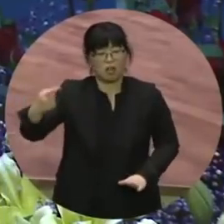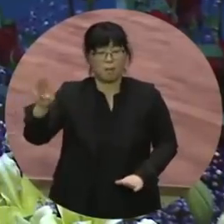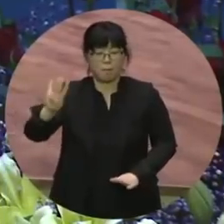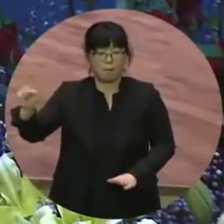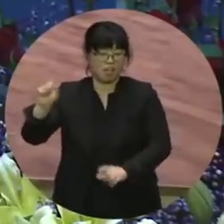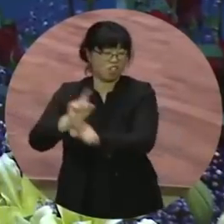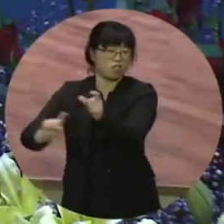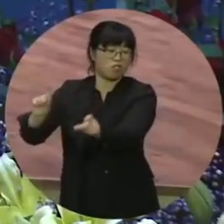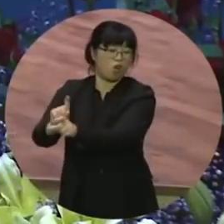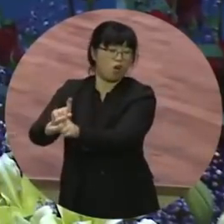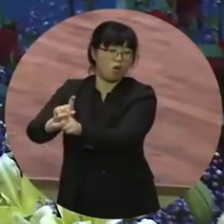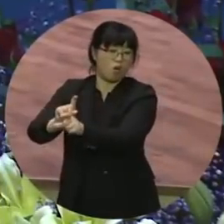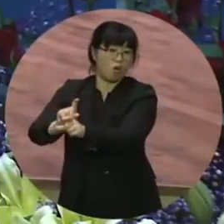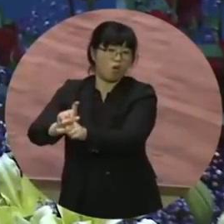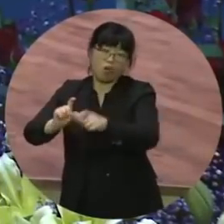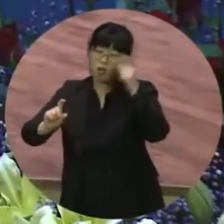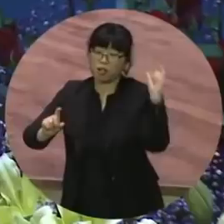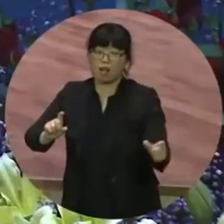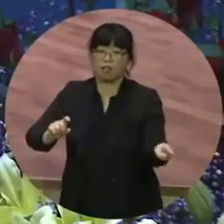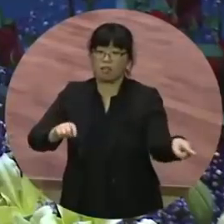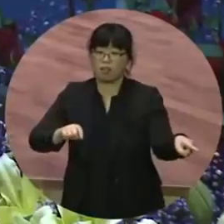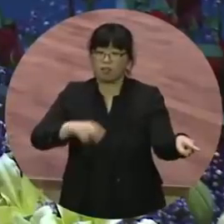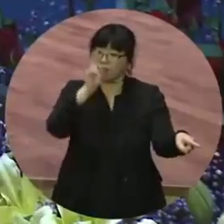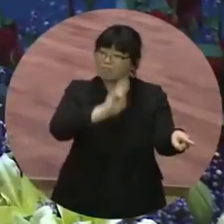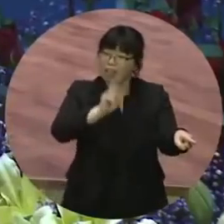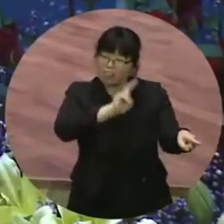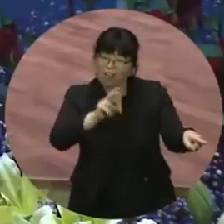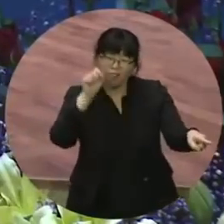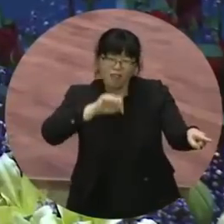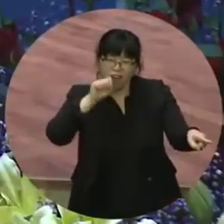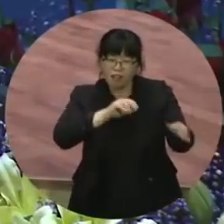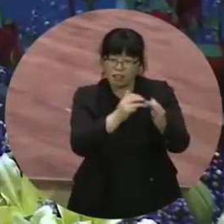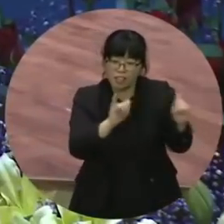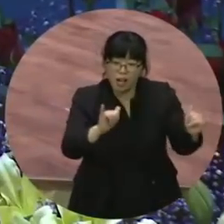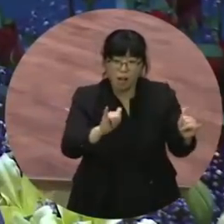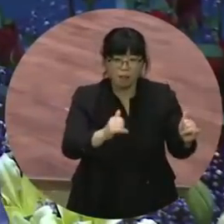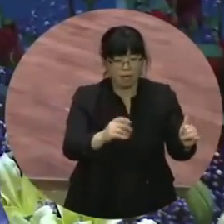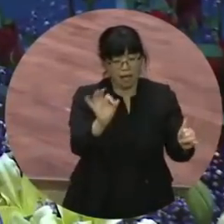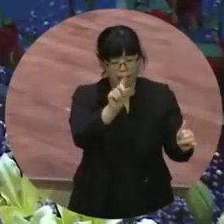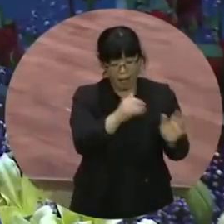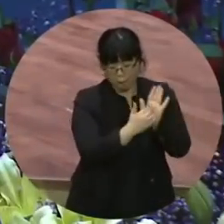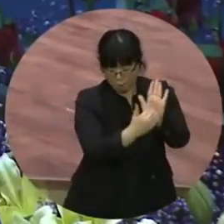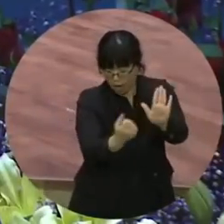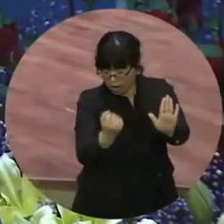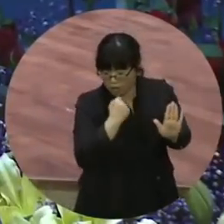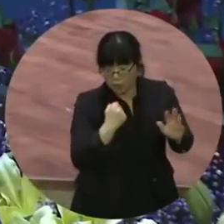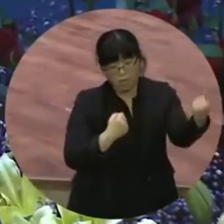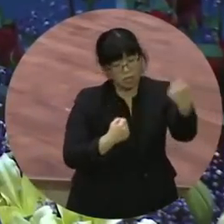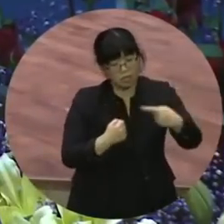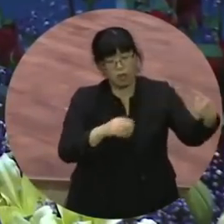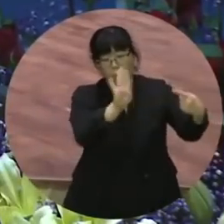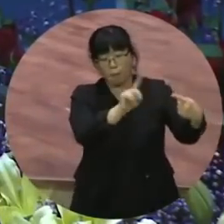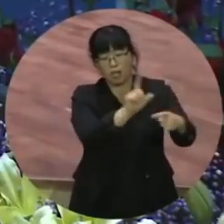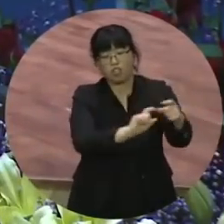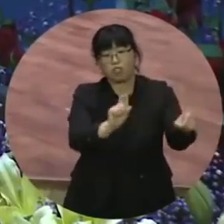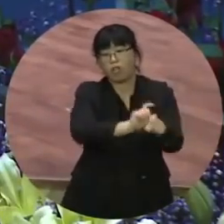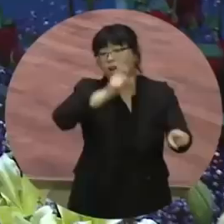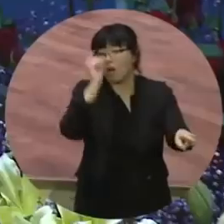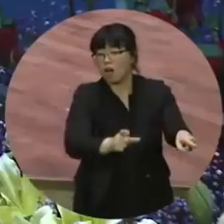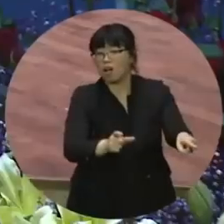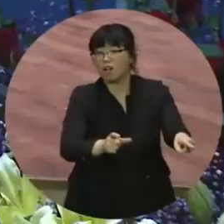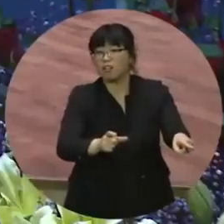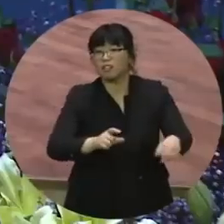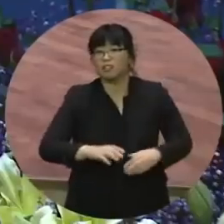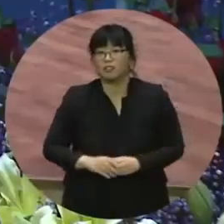한 시간 이상 합니다. 또 주일날 하면 한 시간 전에 일주일에요. 찬양을요. 한다고 연습한다고 콩나물